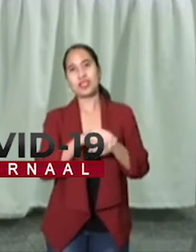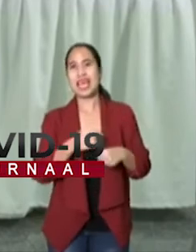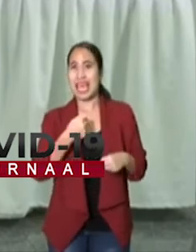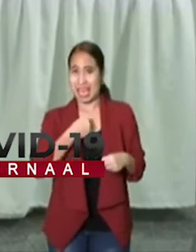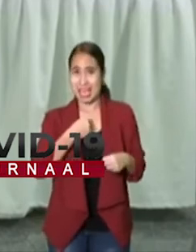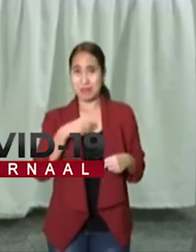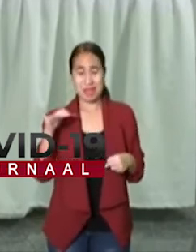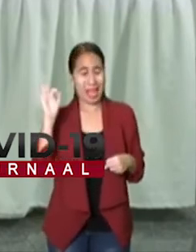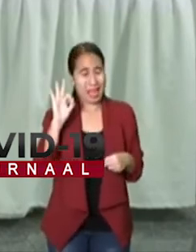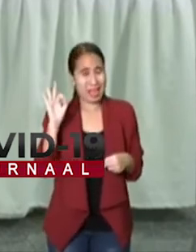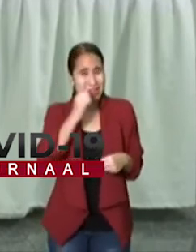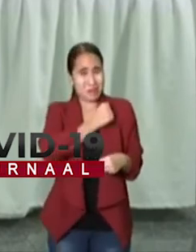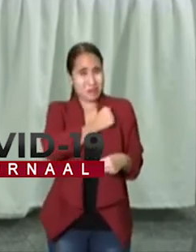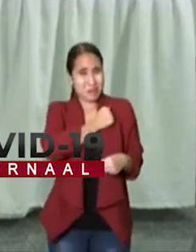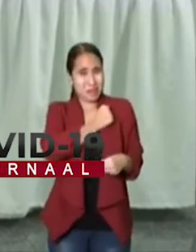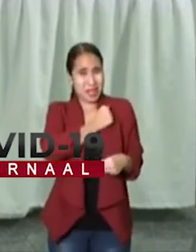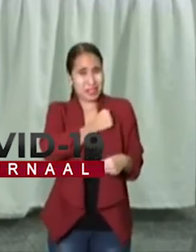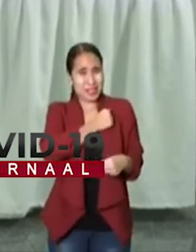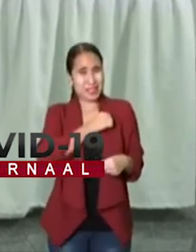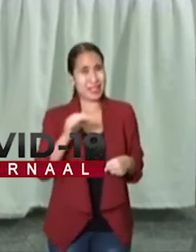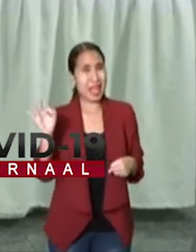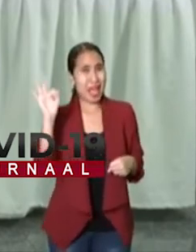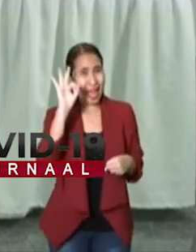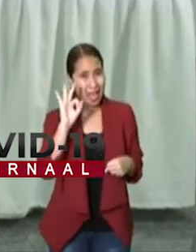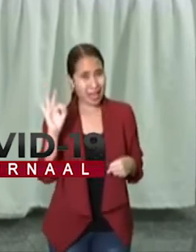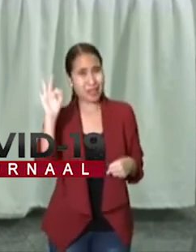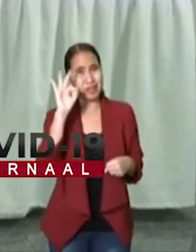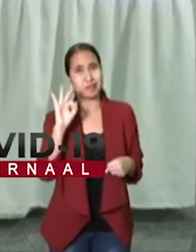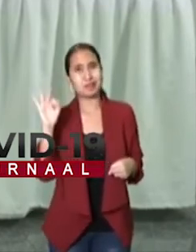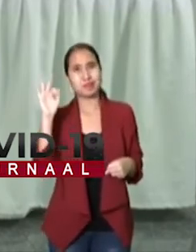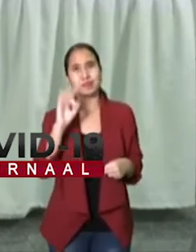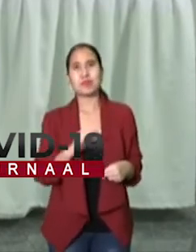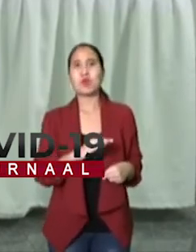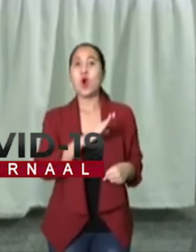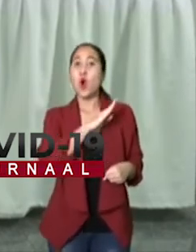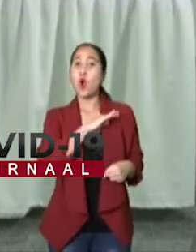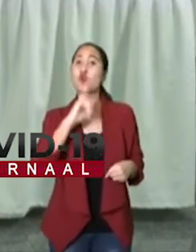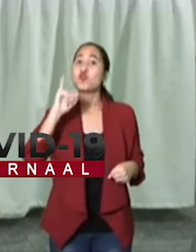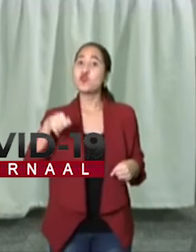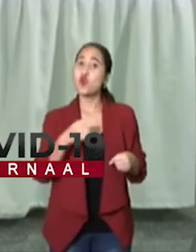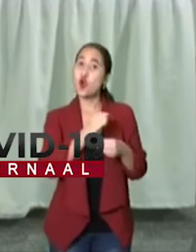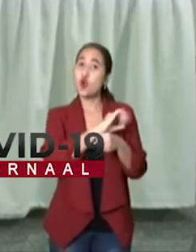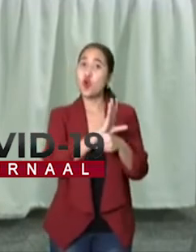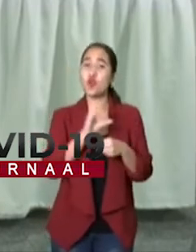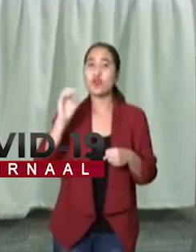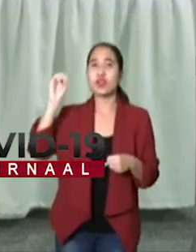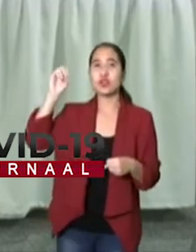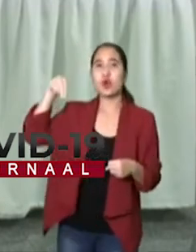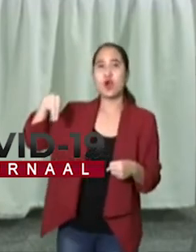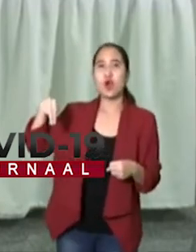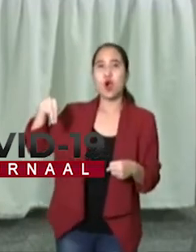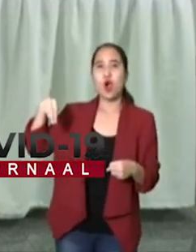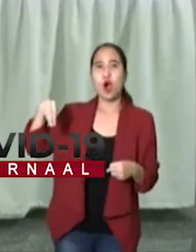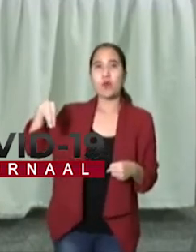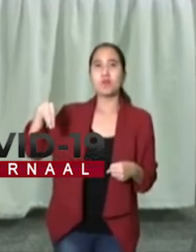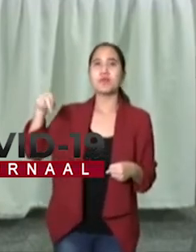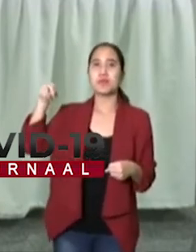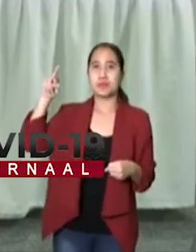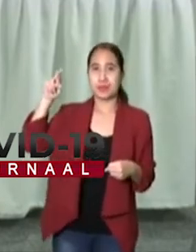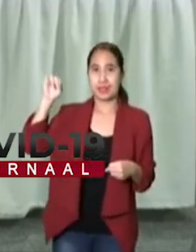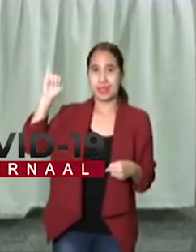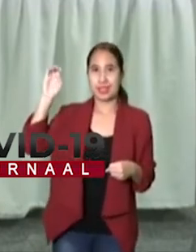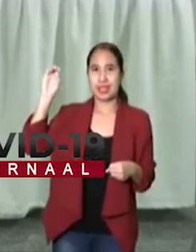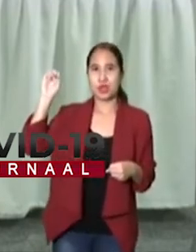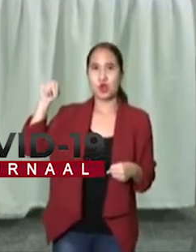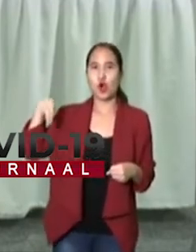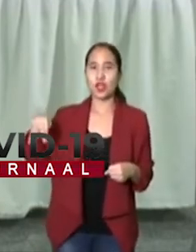bang dat het hier ernstig zal verlopen. Omicron zal ook komen. Ons vliegverkeer is weliswaar goed gecontroleerd.